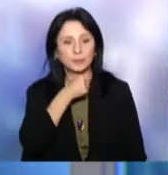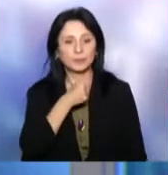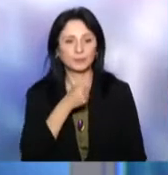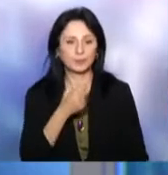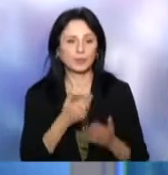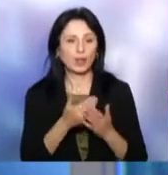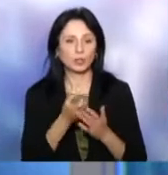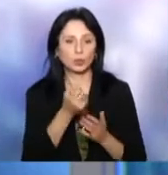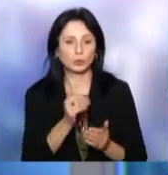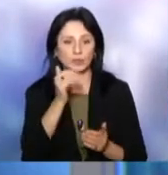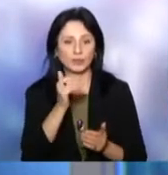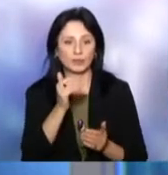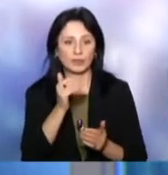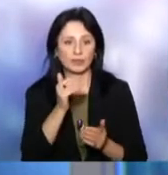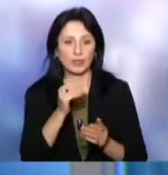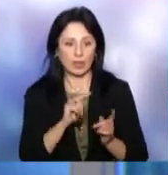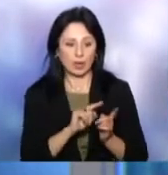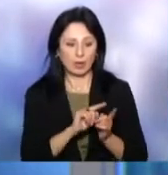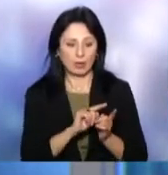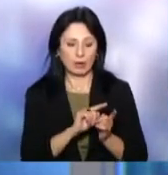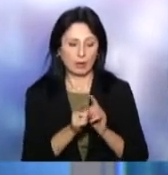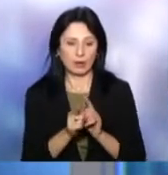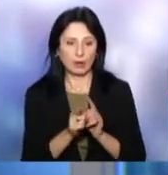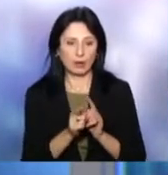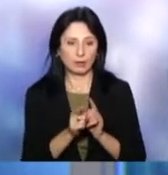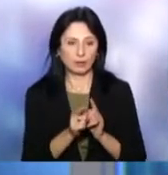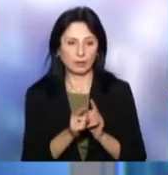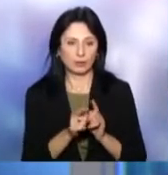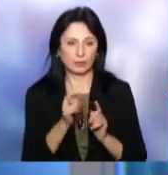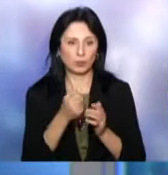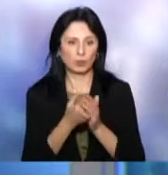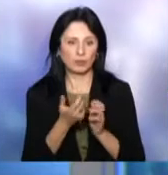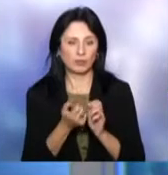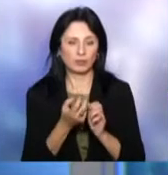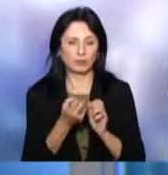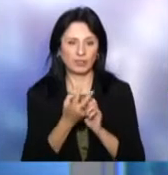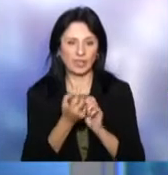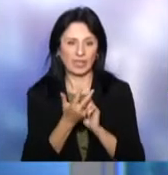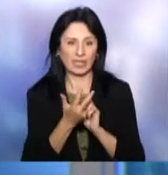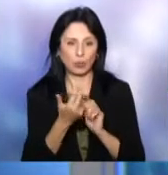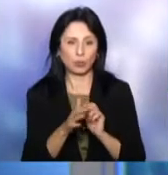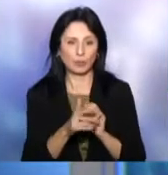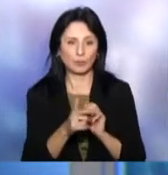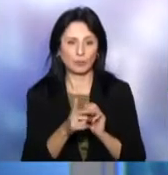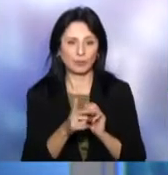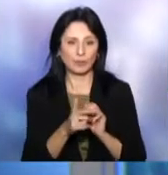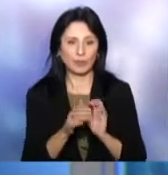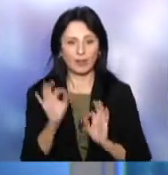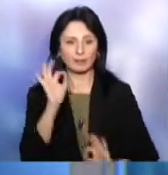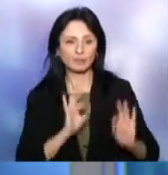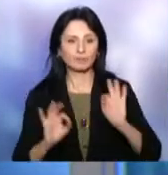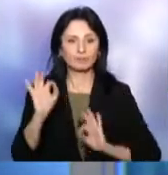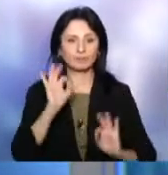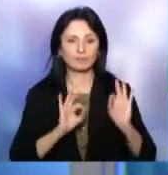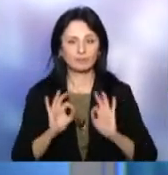რომლებიც ეგრეთ წოდებული წინა გარდატეხის ასაკის პერიოდში არიან და გარდატეხის ასაკის პერიოდში არიან, რომლებიც უკვე იპრანჭებიან,